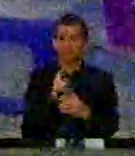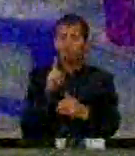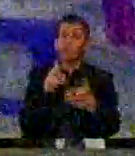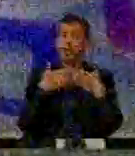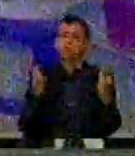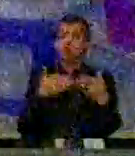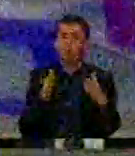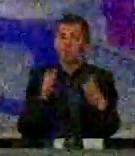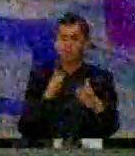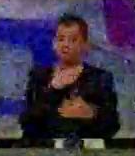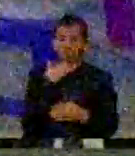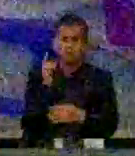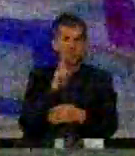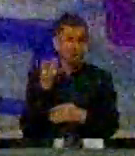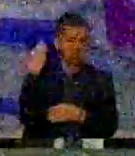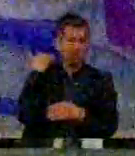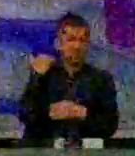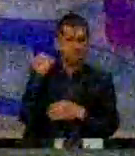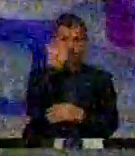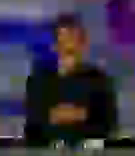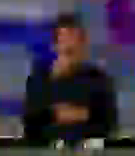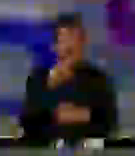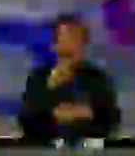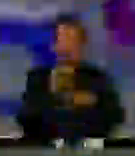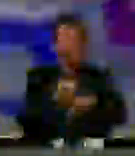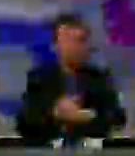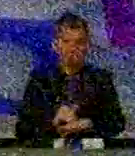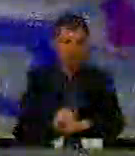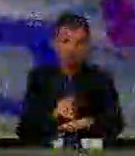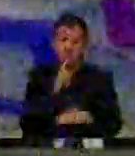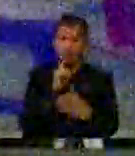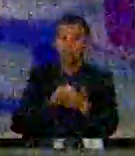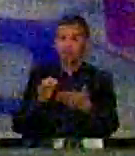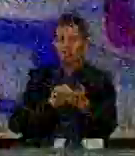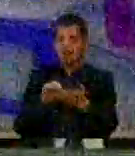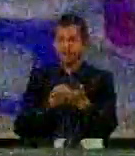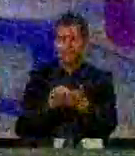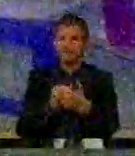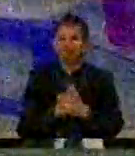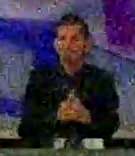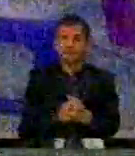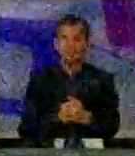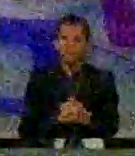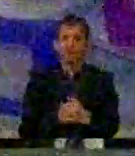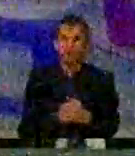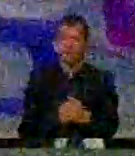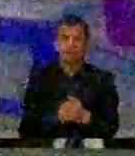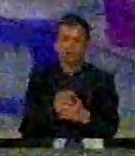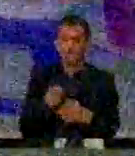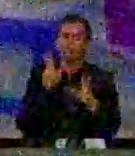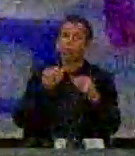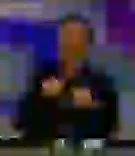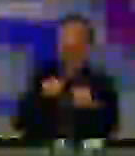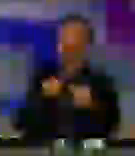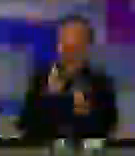mund të lavdrojmë që e kemi pas edhe gjatë mandatit kaluam sepse kemi pas vërejtje nga komuniteti gazetarëve. Mirë po, besoj që kjo është e mundur më përmirësu